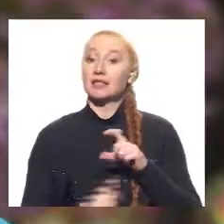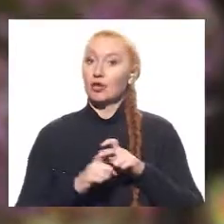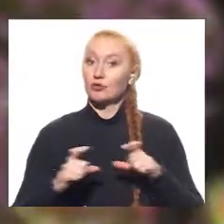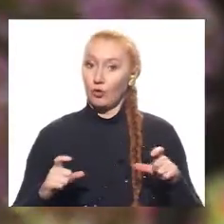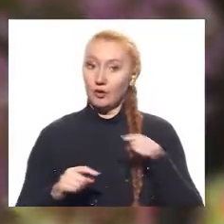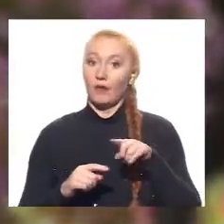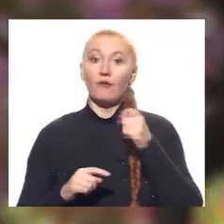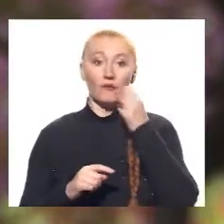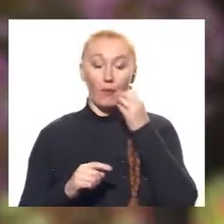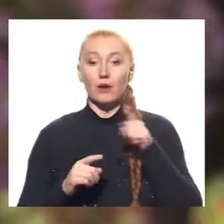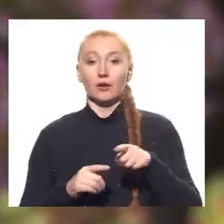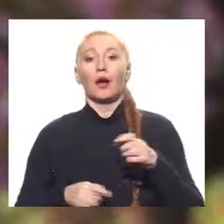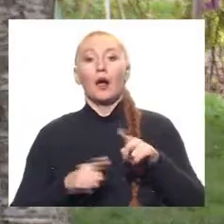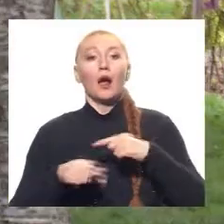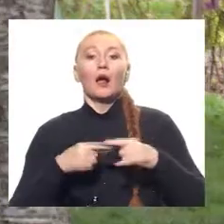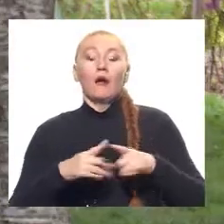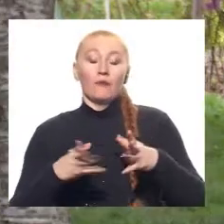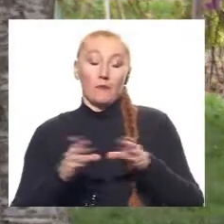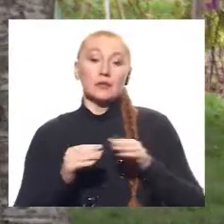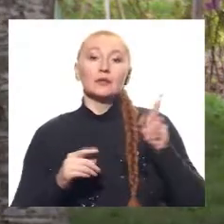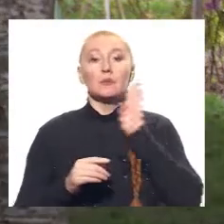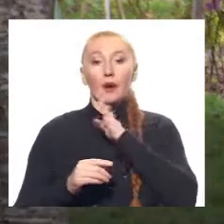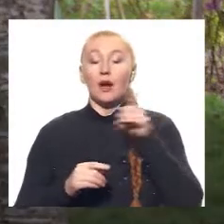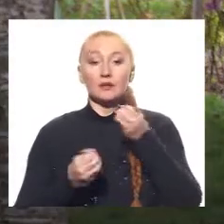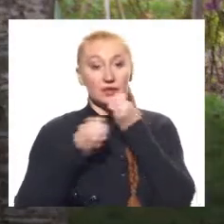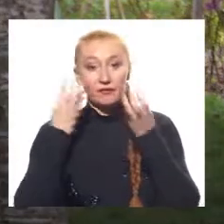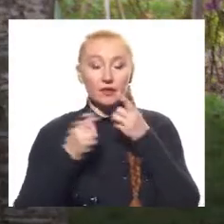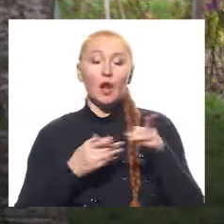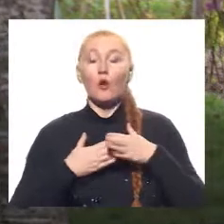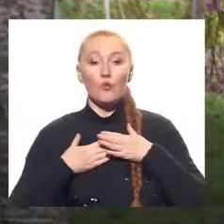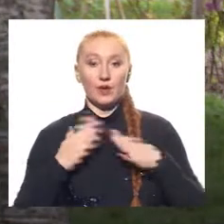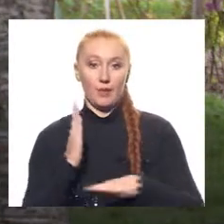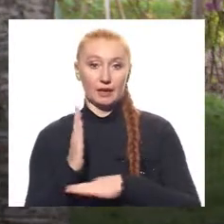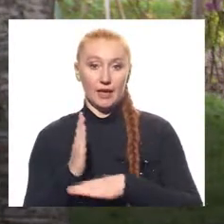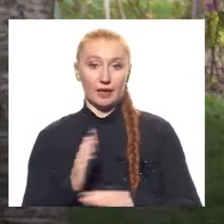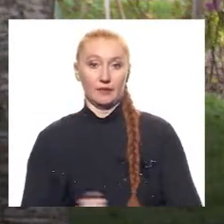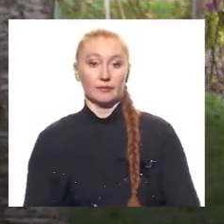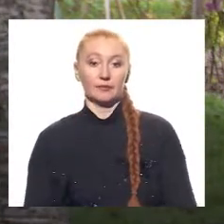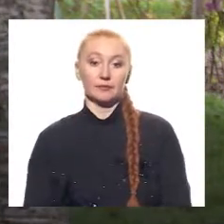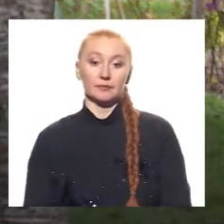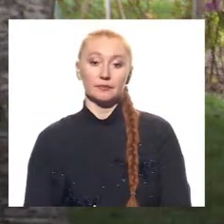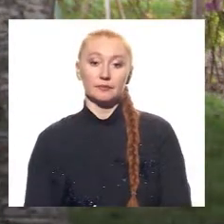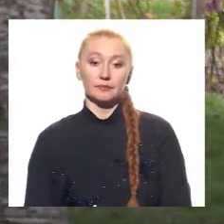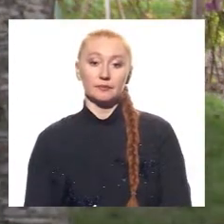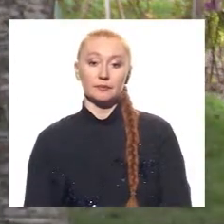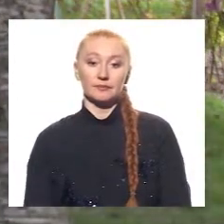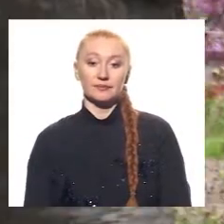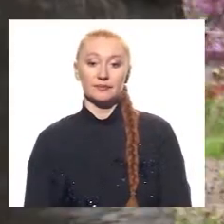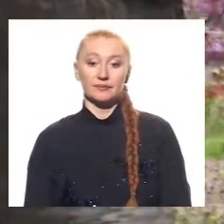парку катається на роликах з мамою. Говорить, що сакура – її улюблене дерево. Це мої улюблені